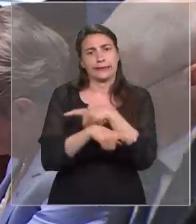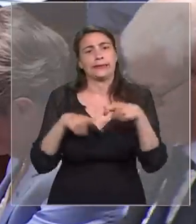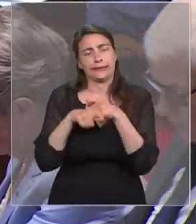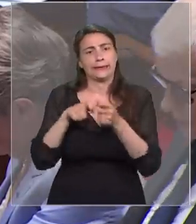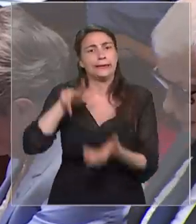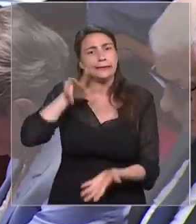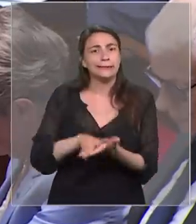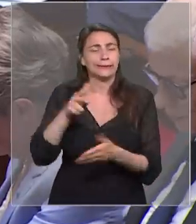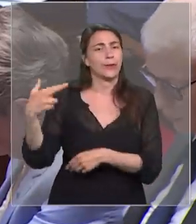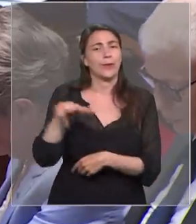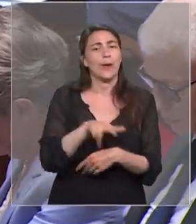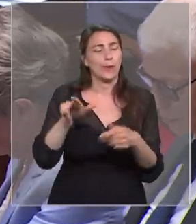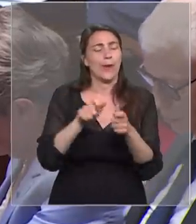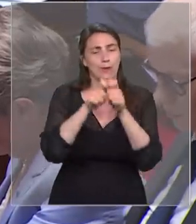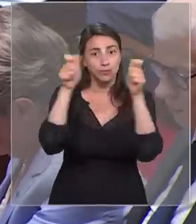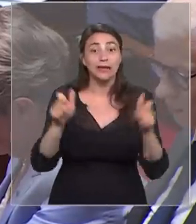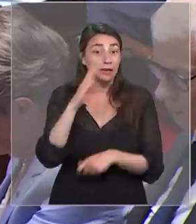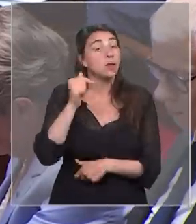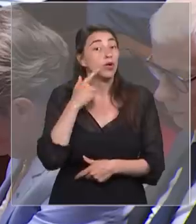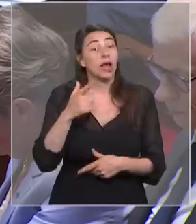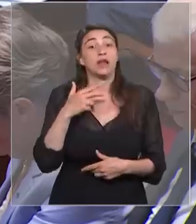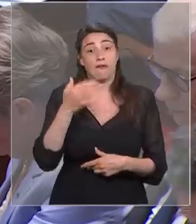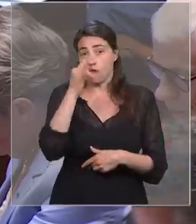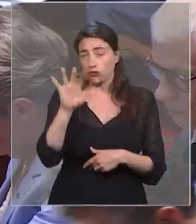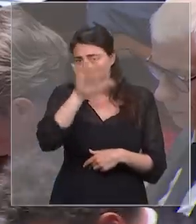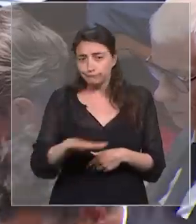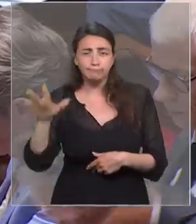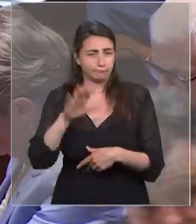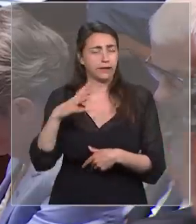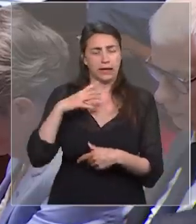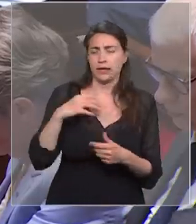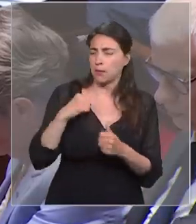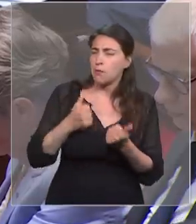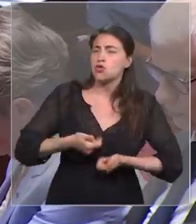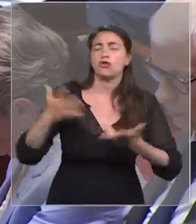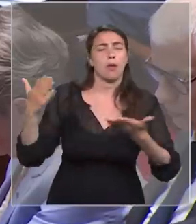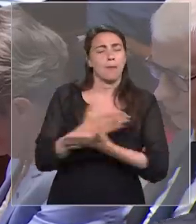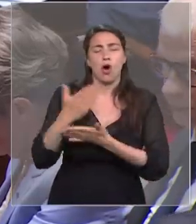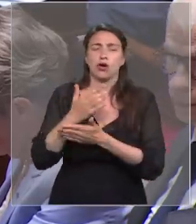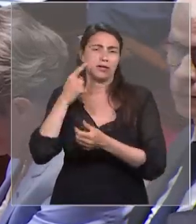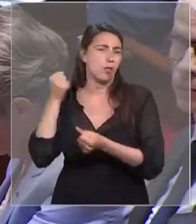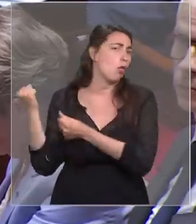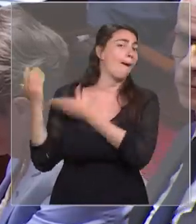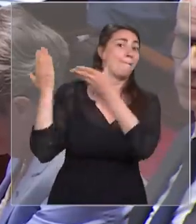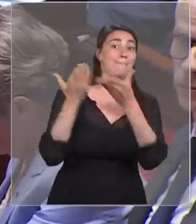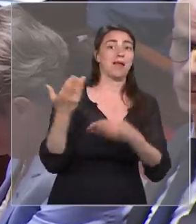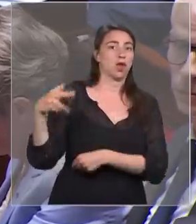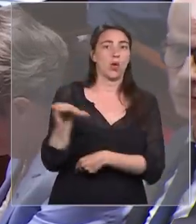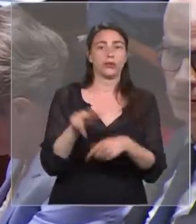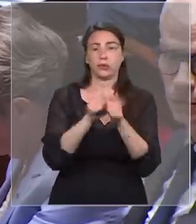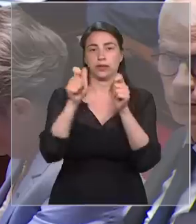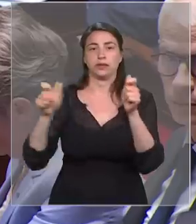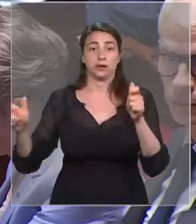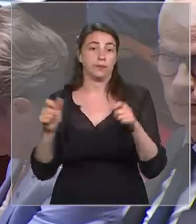Nous réindustrialisons la France, nous devons le faire de manière plus efficace et je vous engage dans le cadre du projet de loi Industrie verte, y compris à regarder ce sujet très important